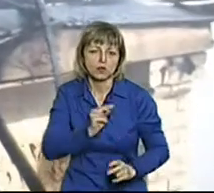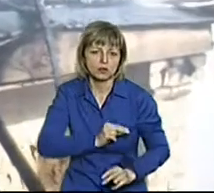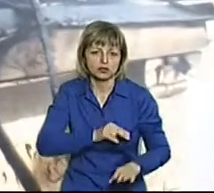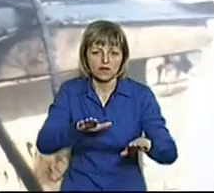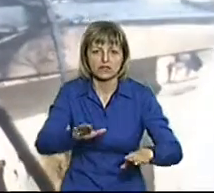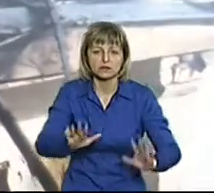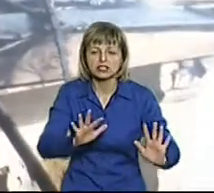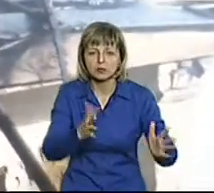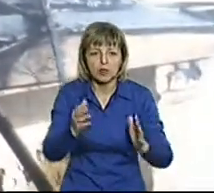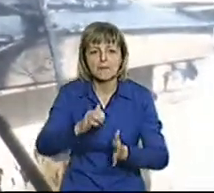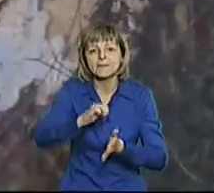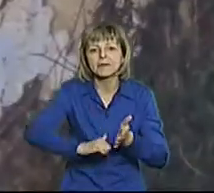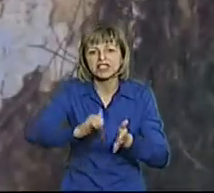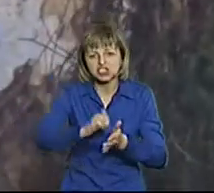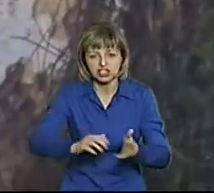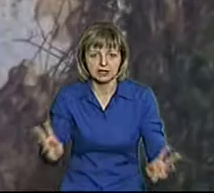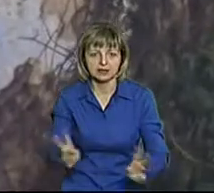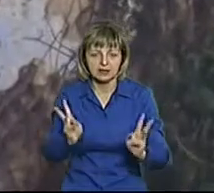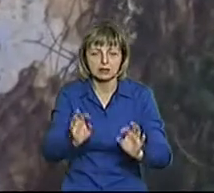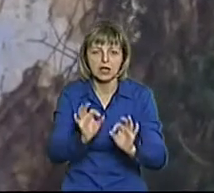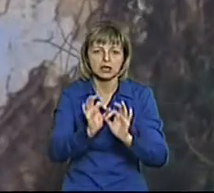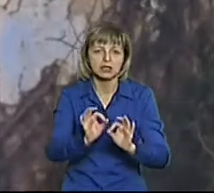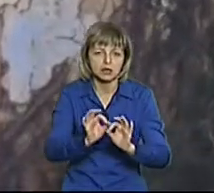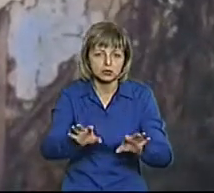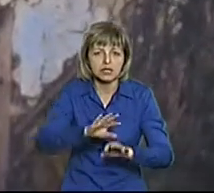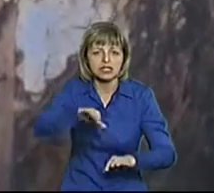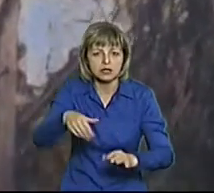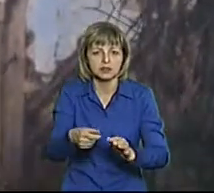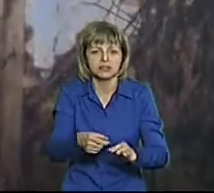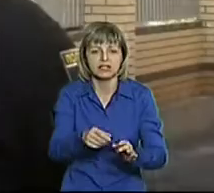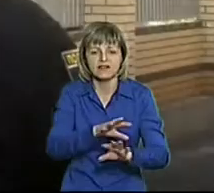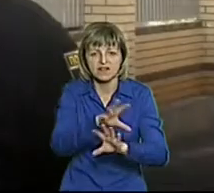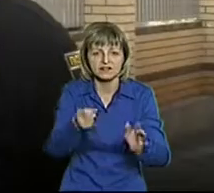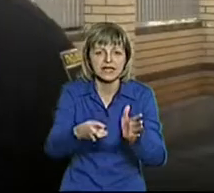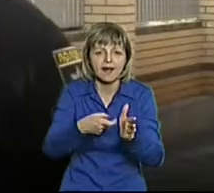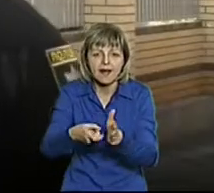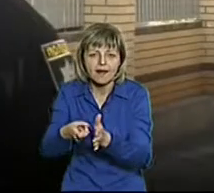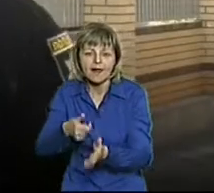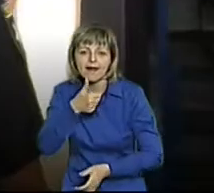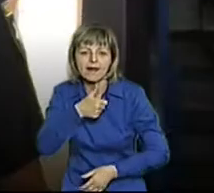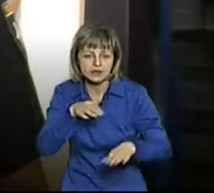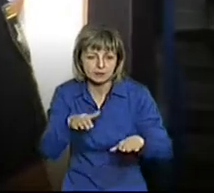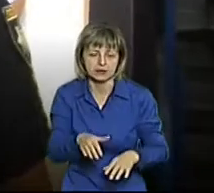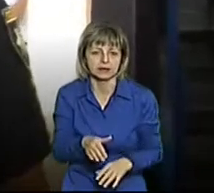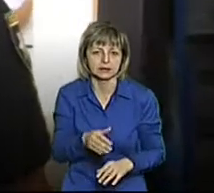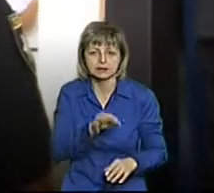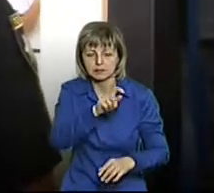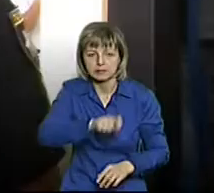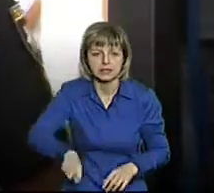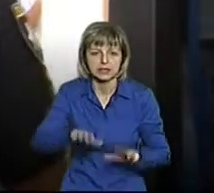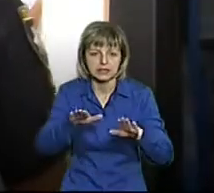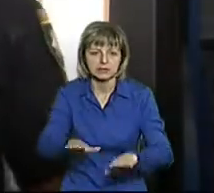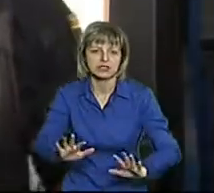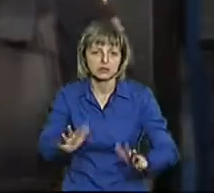розповів, причини займання озвучить після проведення усіх слідчих дій та експертиз. Відразу прибули на місце події. Експерти будуть